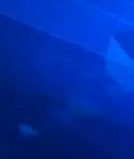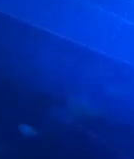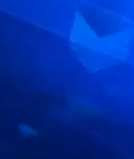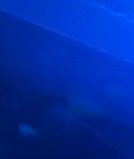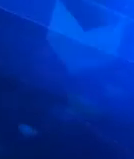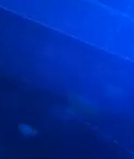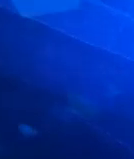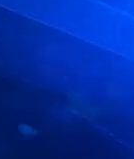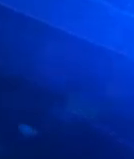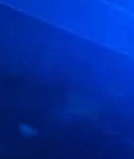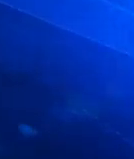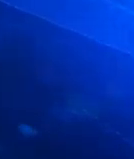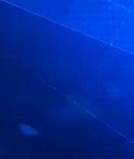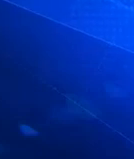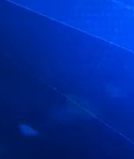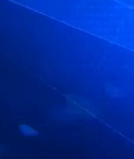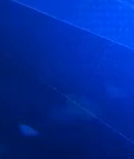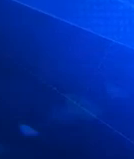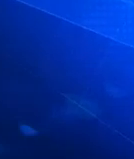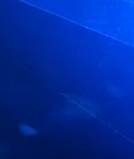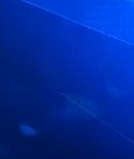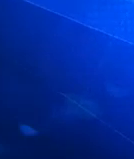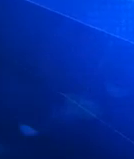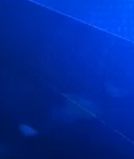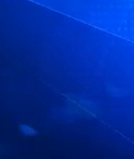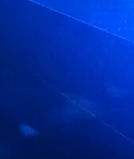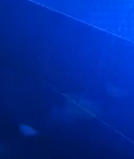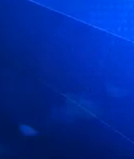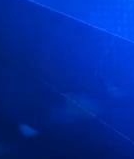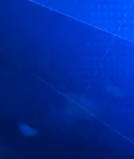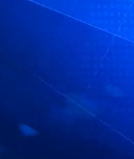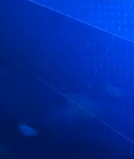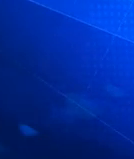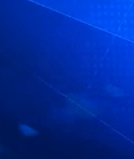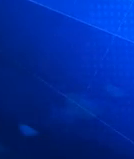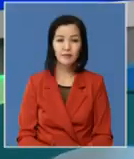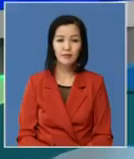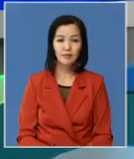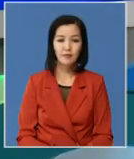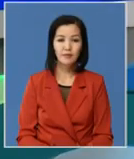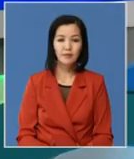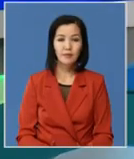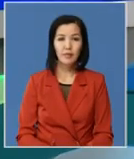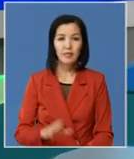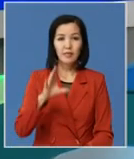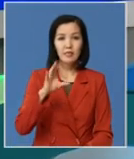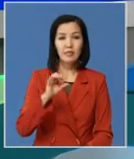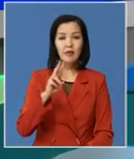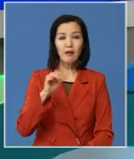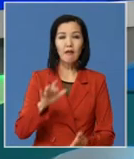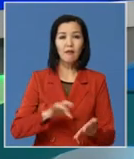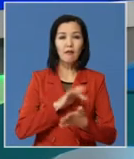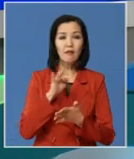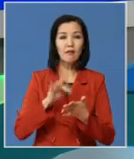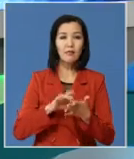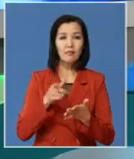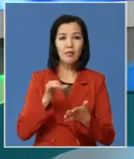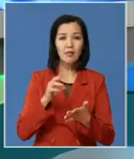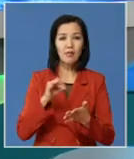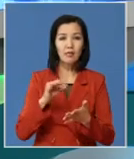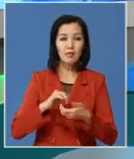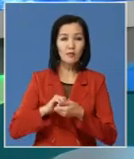Әмина Құдайберген, Айдос Қалиев, Жетісу арнасы, Талдықорған. Бүгін халықаралық зағиптар күні. Айтулы күнге орай